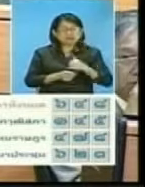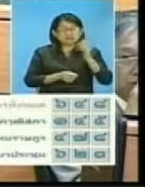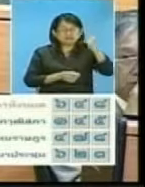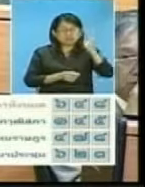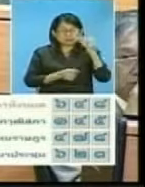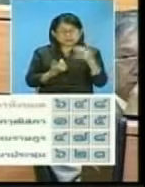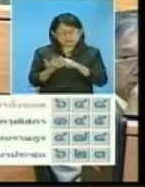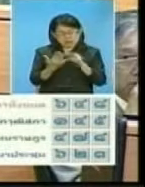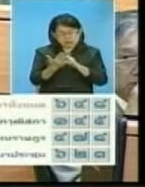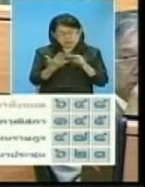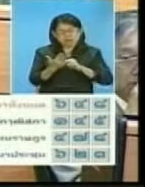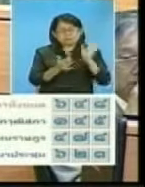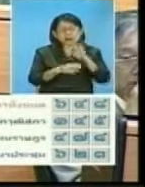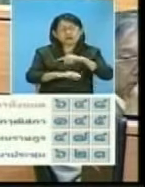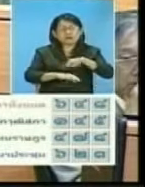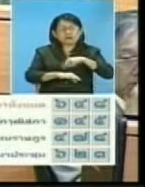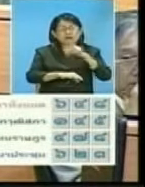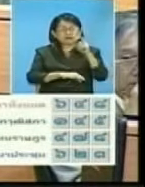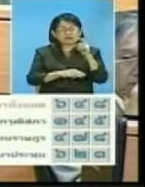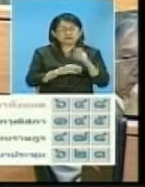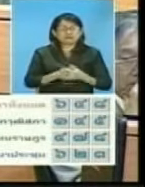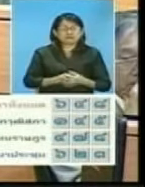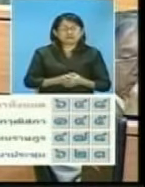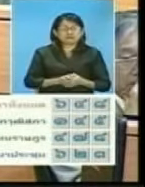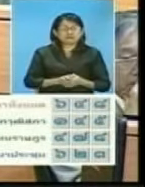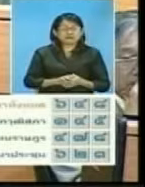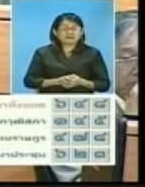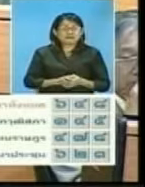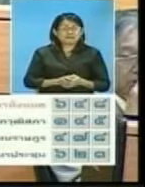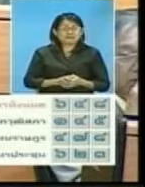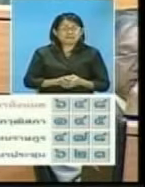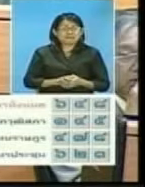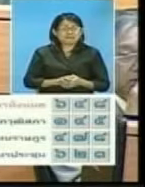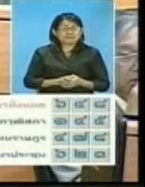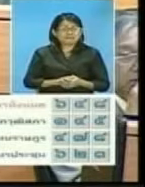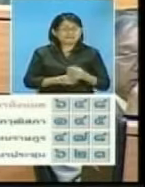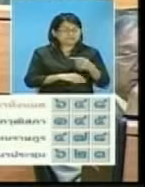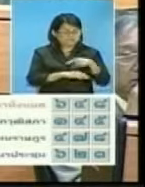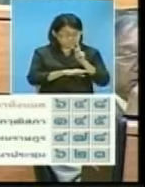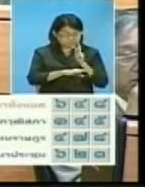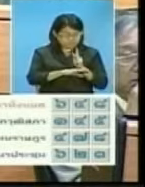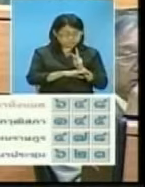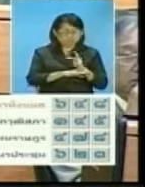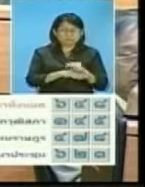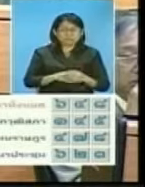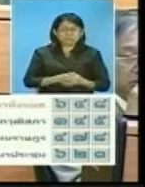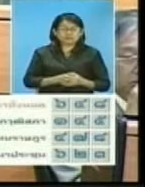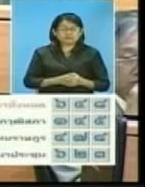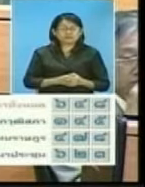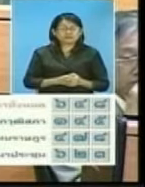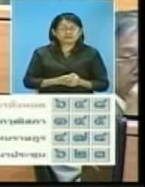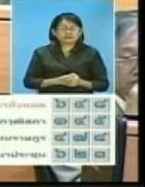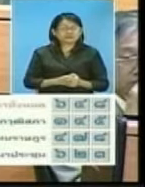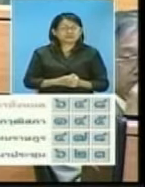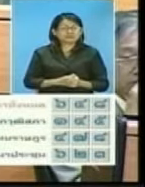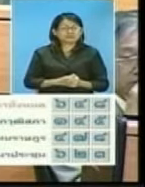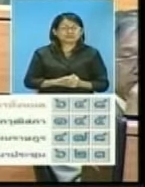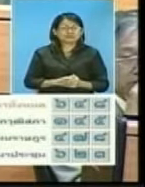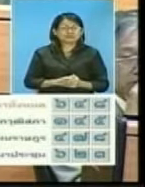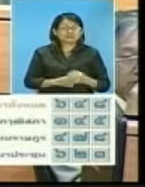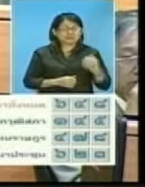ะไม่อ่านเพื่อรบกวนเวลาของการประชุมรัฐสภาท่านประธานครับการ